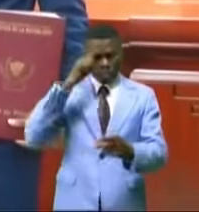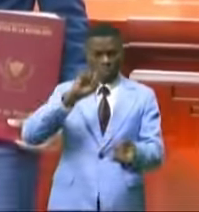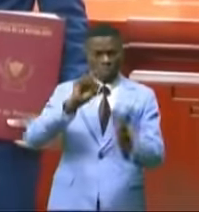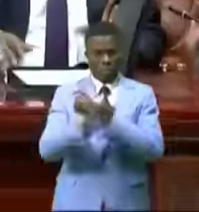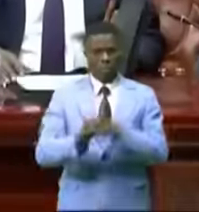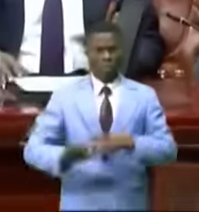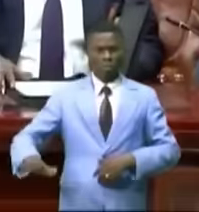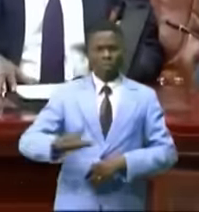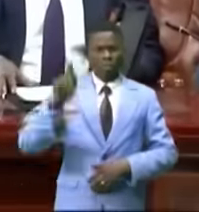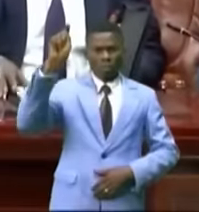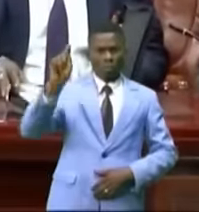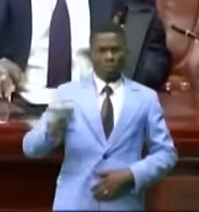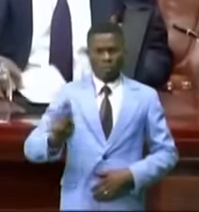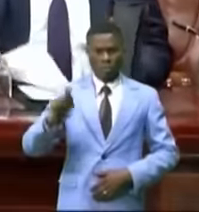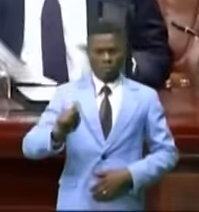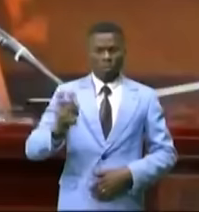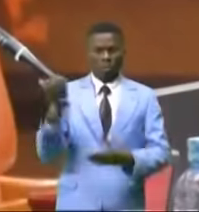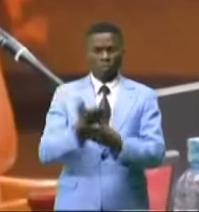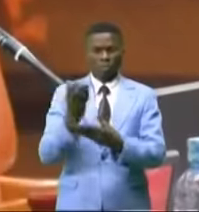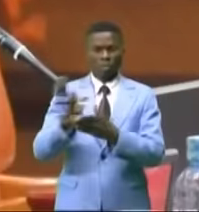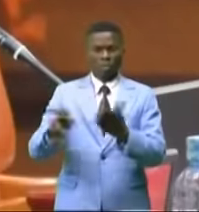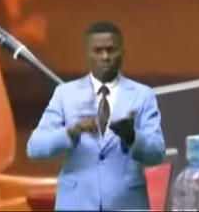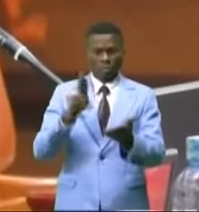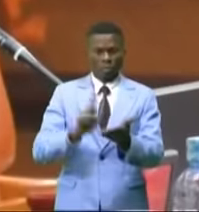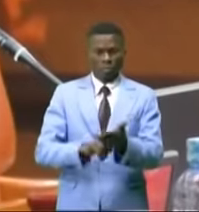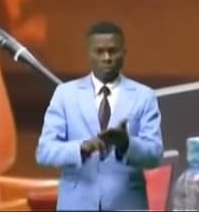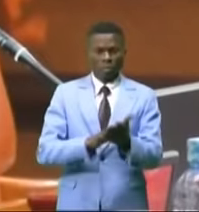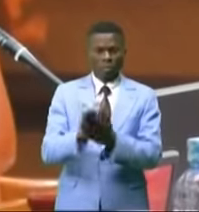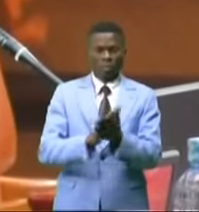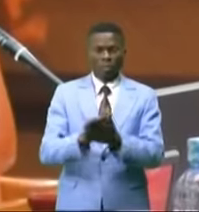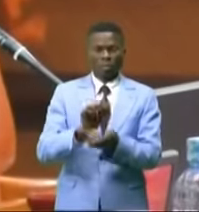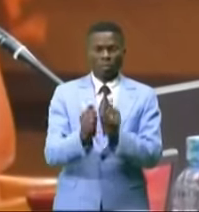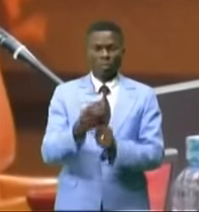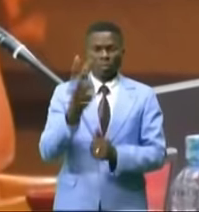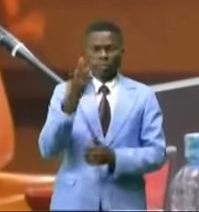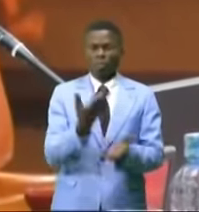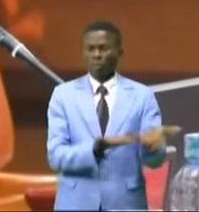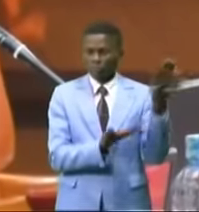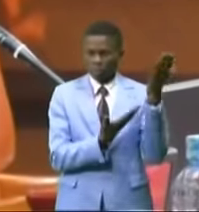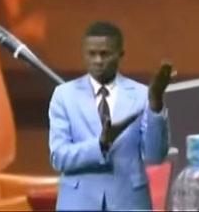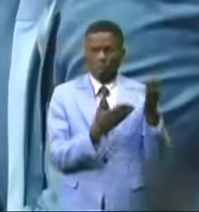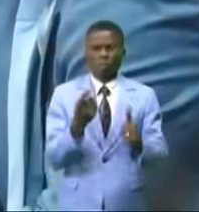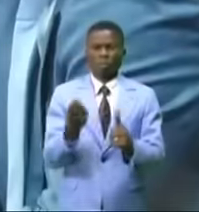au Tchad. Cet accord politique porte sur deux points essentiels.